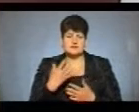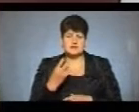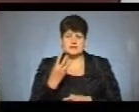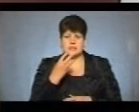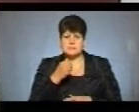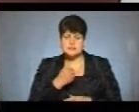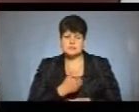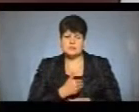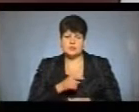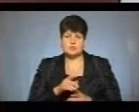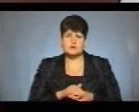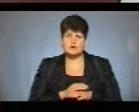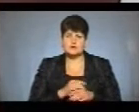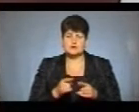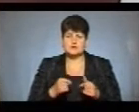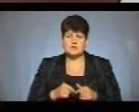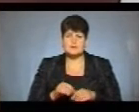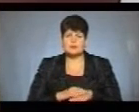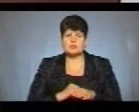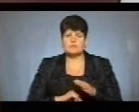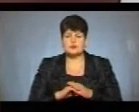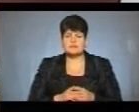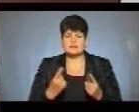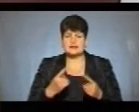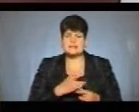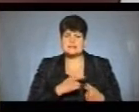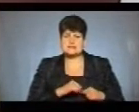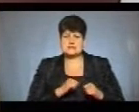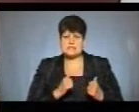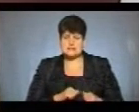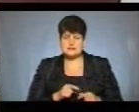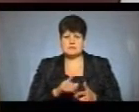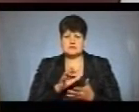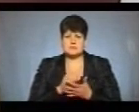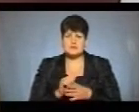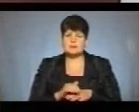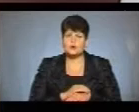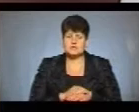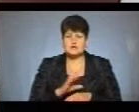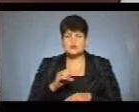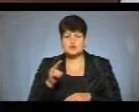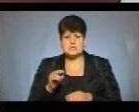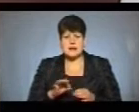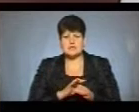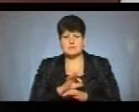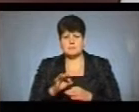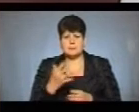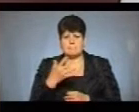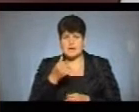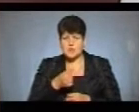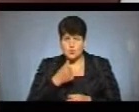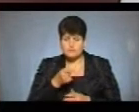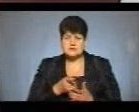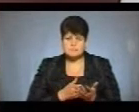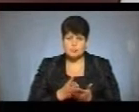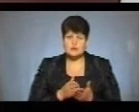його благодійна організація «Благодійний фонд «Великі серця». Ця організація займається благодійними і соціальними проєктами 5 років. Вони